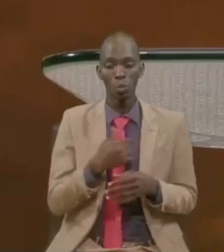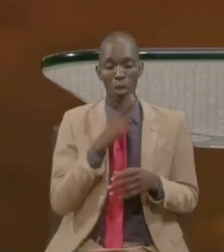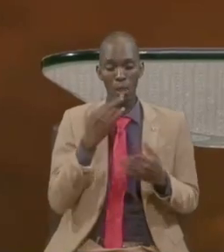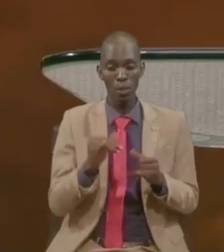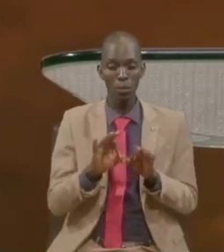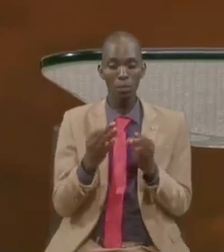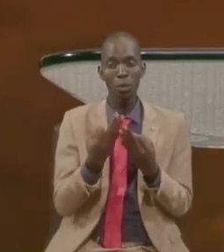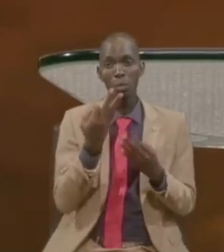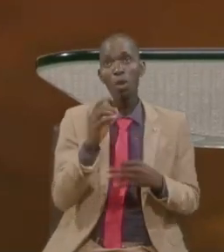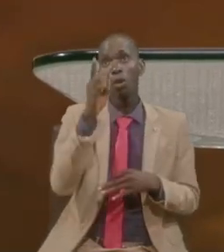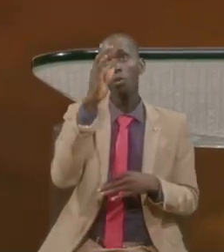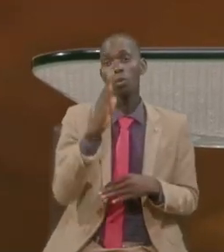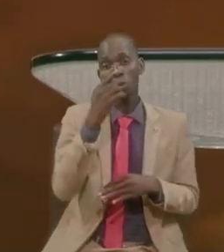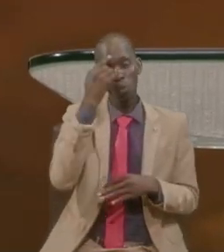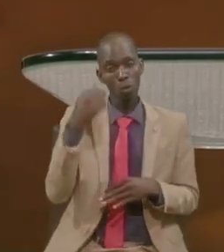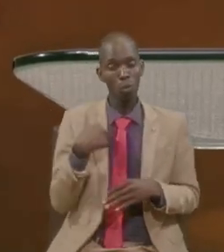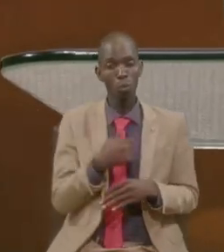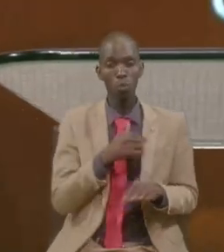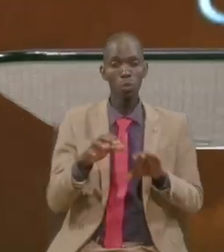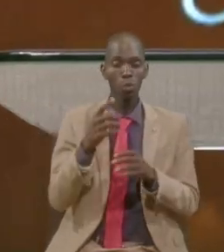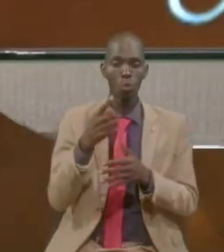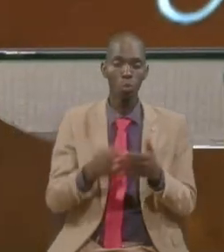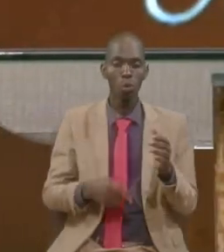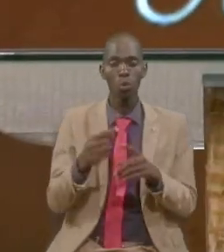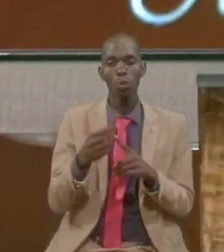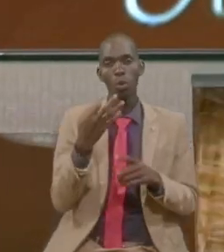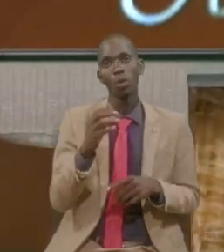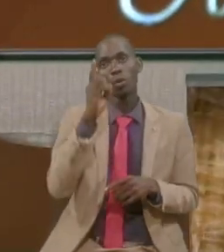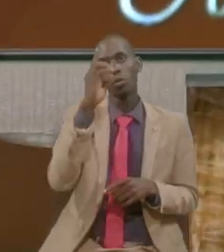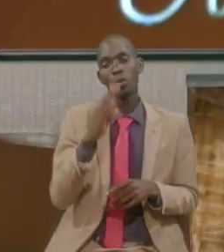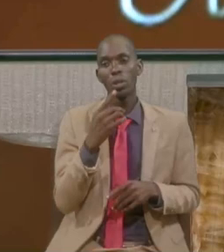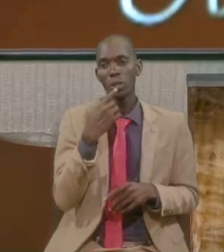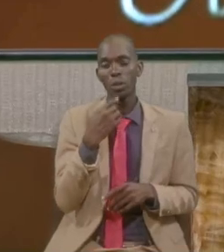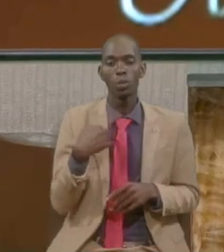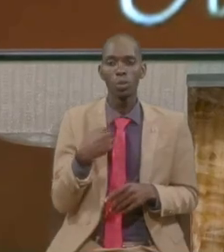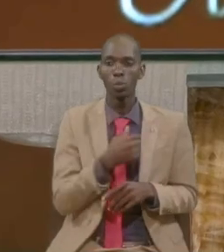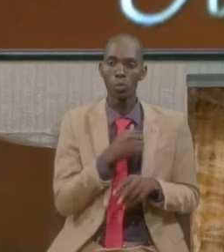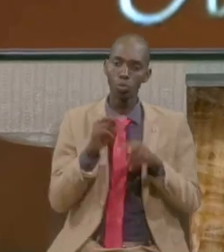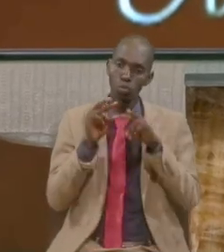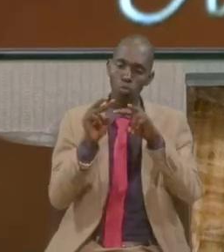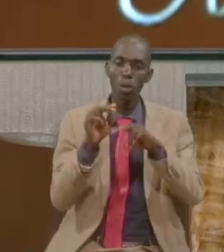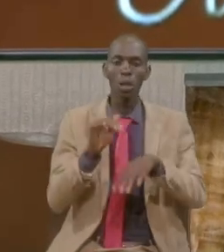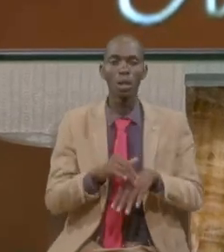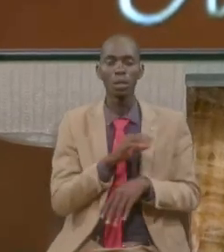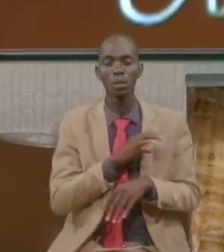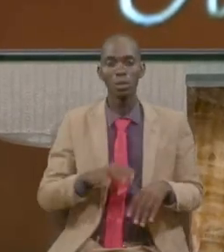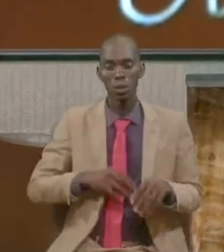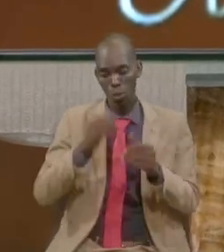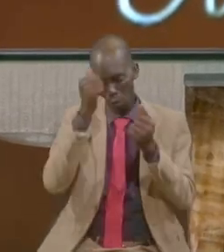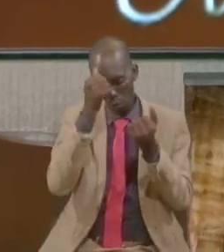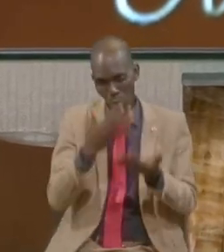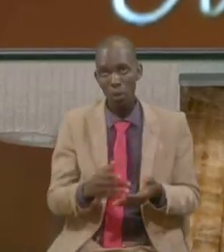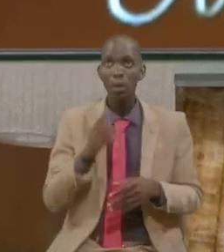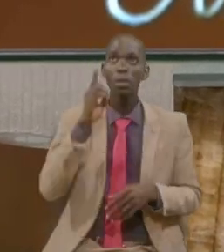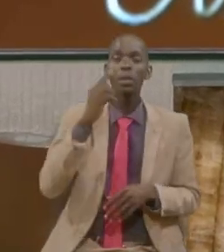Dieu parce que nous pratiquons la parole de Dieu. Nous le regardons, nous le voyons, nous lui